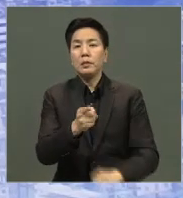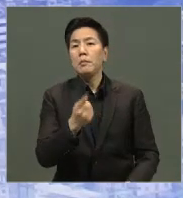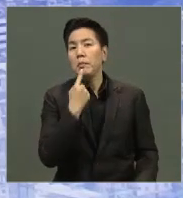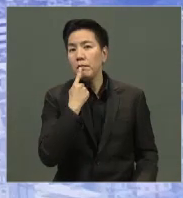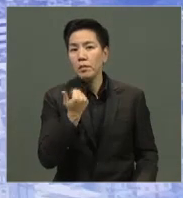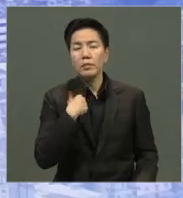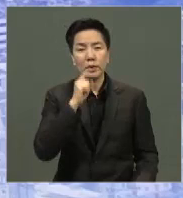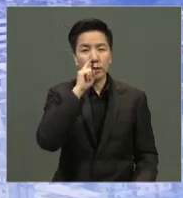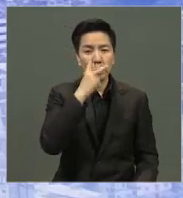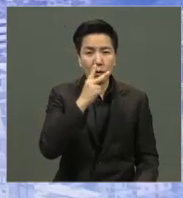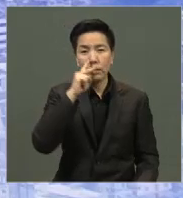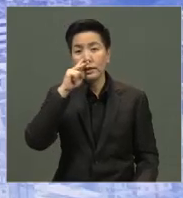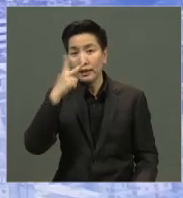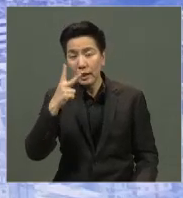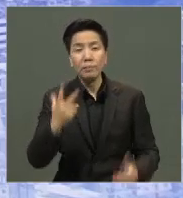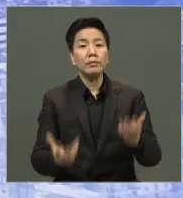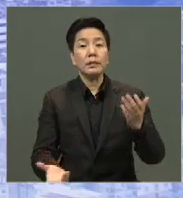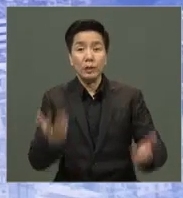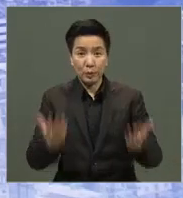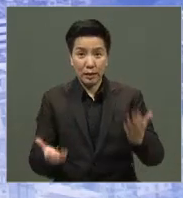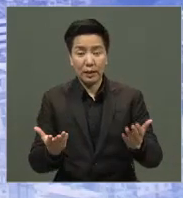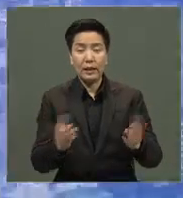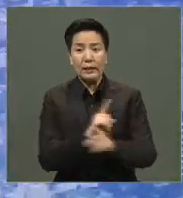แต่เรายังอยู่ในช่วงเวลาของการทำภารกิจรวมไทยสร้างชาติโดยคนไทยทุกคนนะครับการสวมหน้ากากผ้าหน้ากากอนามัยทุกวันอะรกิจง่ายอย่างนี้ก็ต้องการทุกๆท่านร่วมใจรวมพลังกันนะครับในการที่จะทำให้เกิดการป้องกันการติดเชื้อในว่าเขาจะบอกว่าจะมีระรอก2ระลอก 3